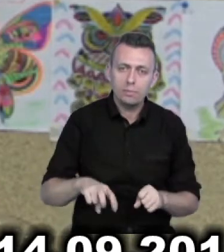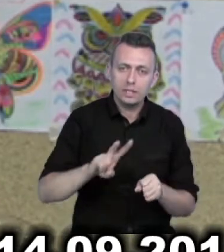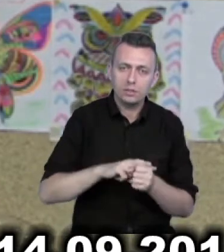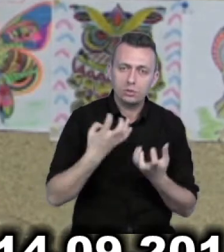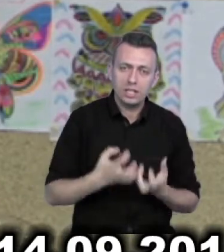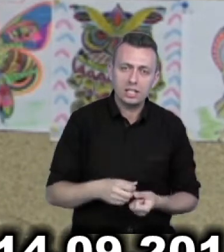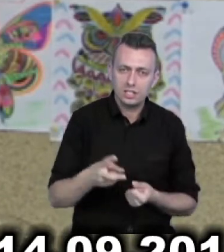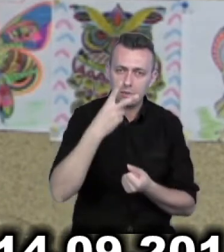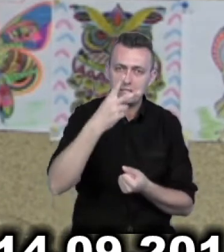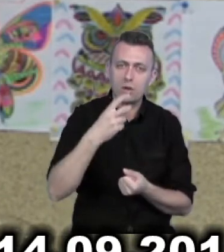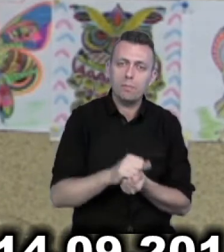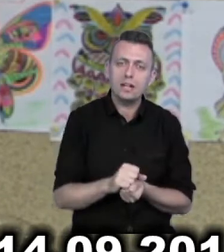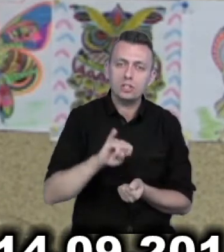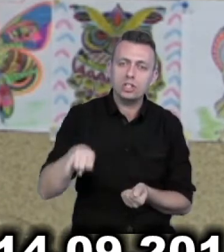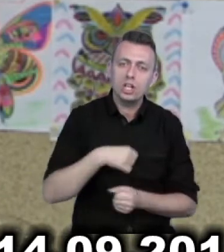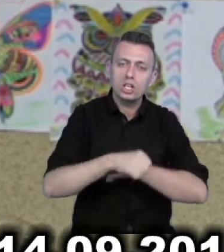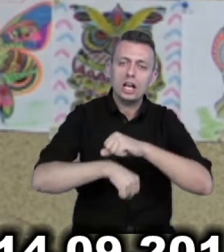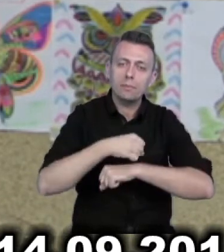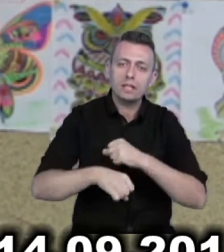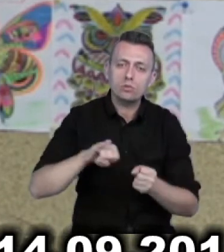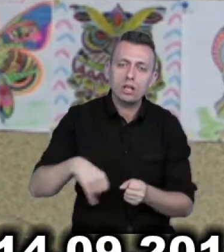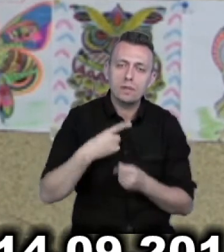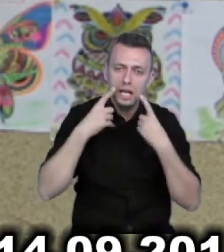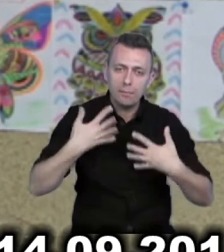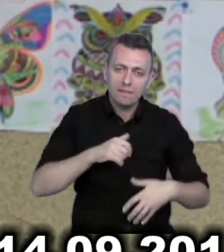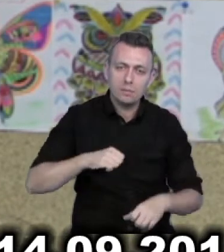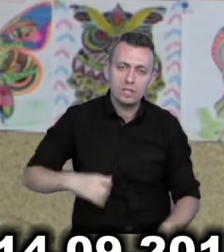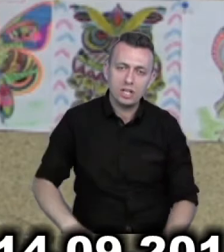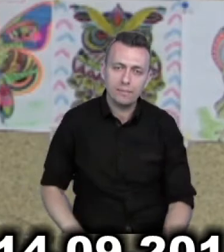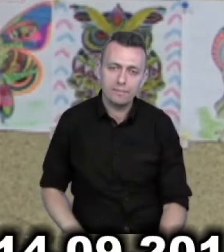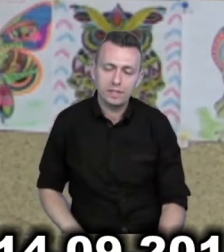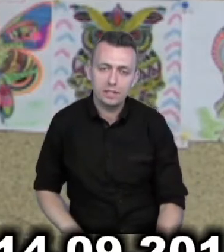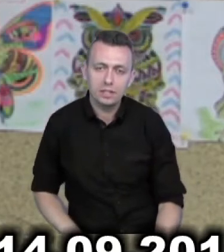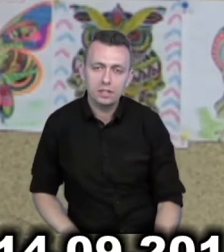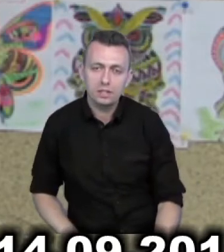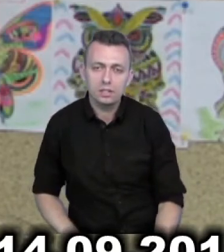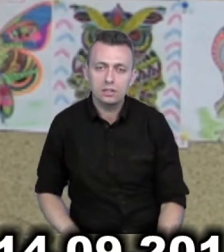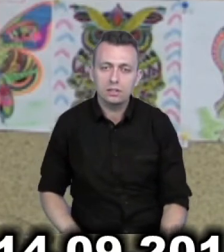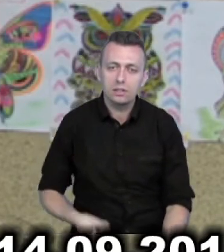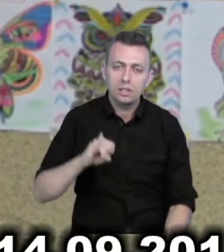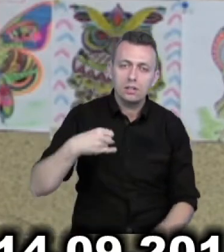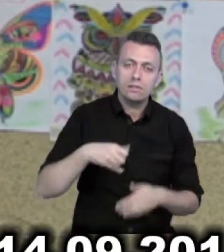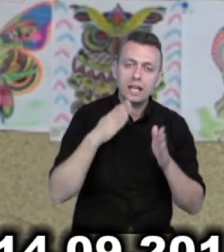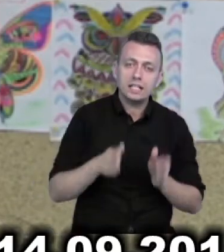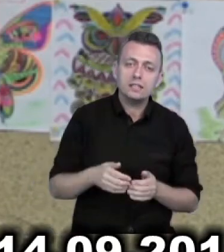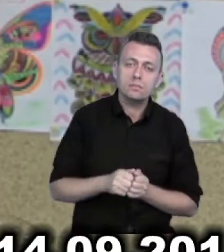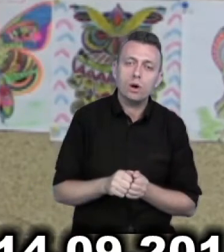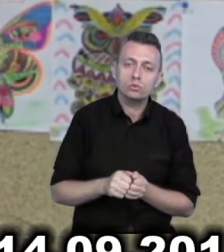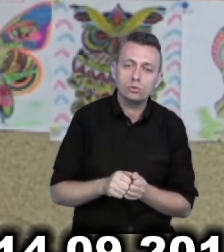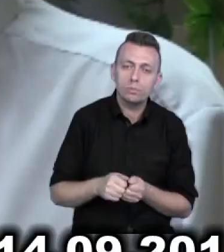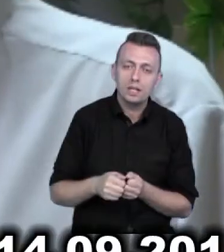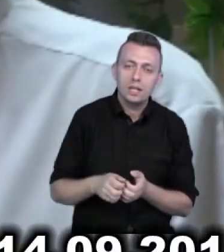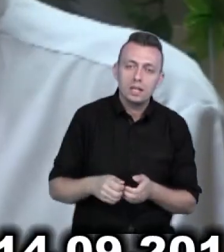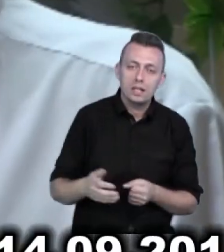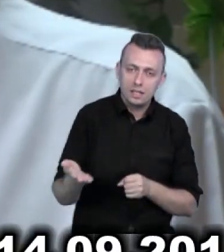chciałyby zobaczyć, jak właśnie pracujemy, jak się bawimy i w jaki sposób spędzamy wolny